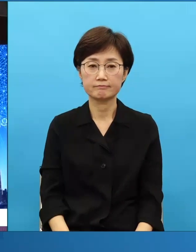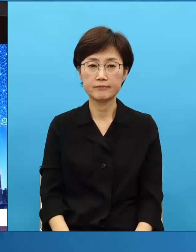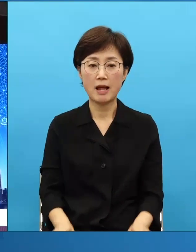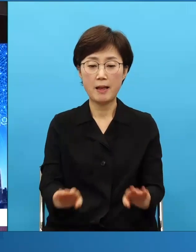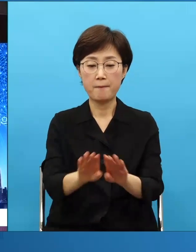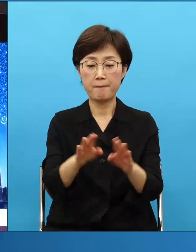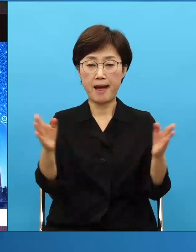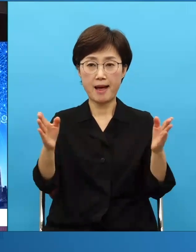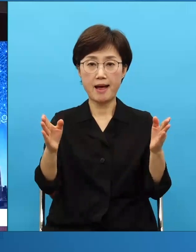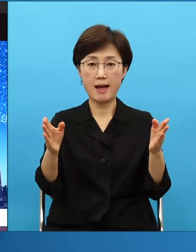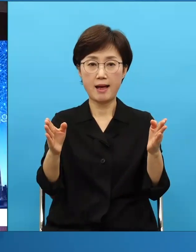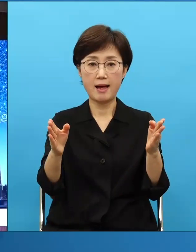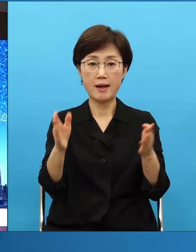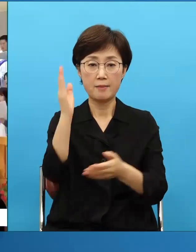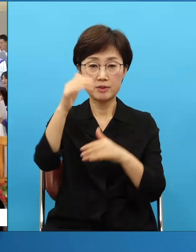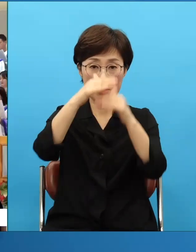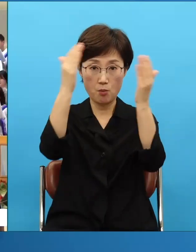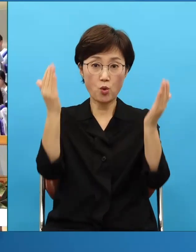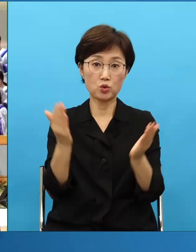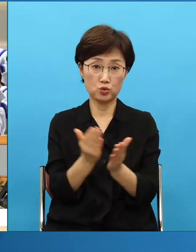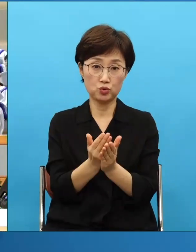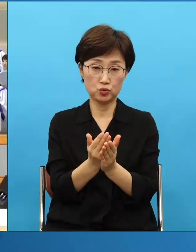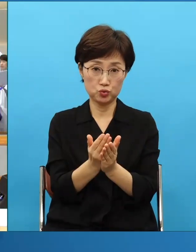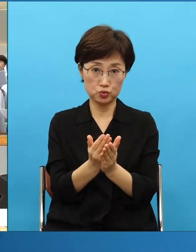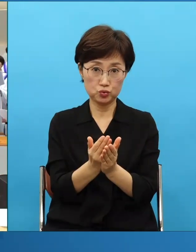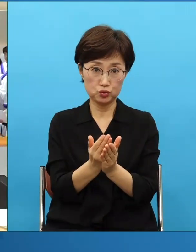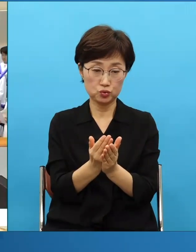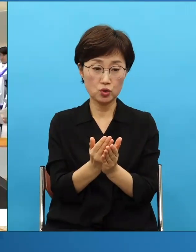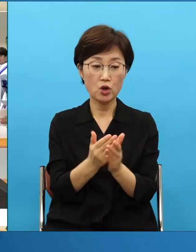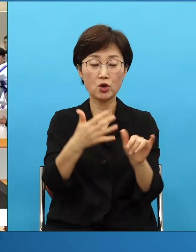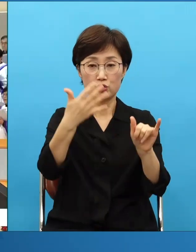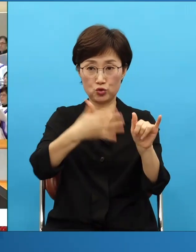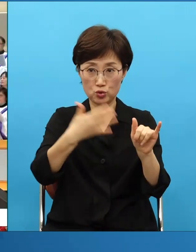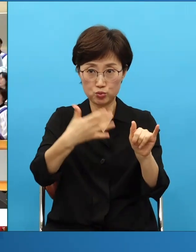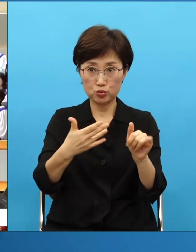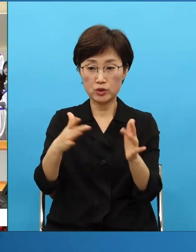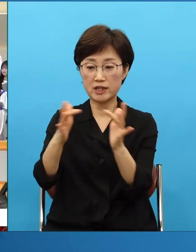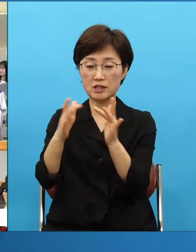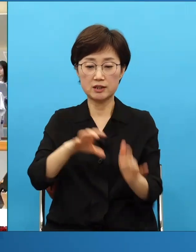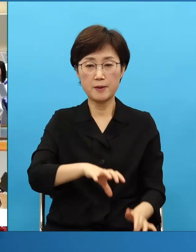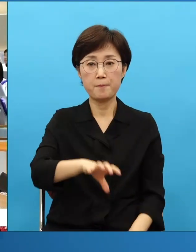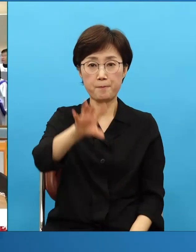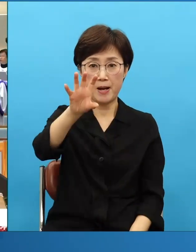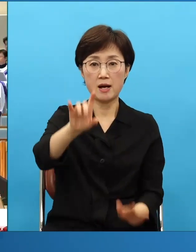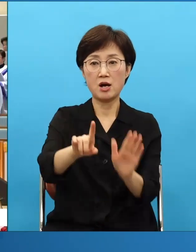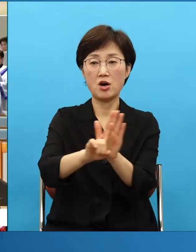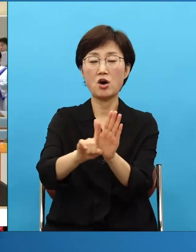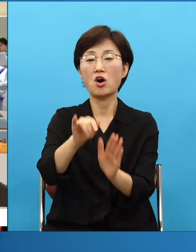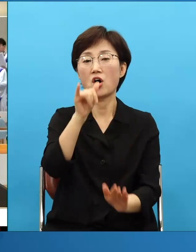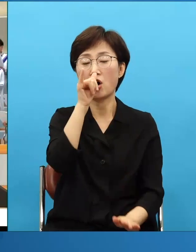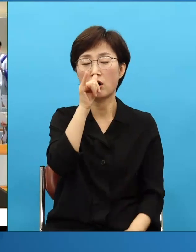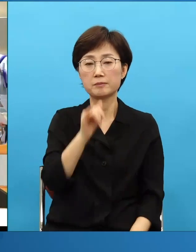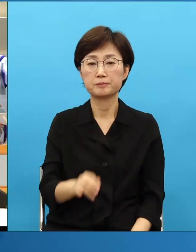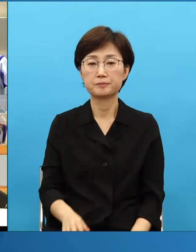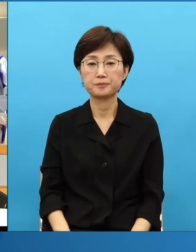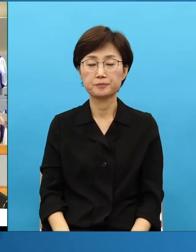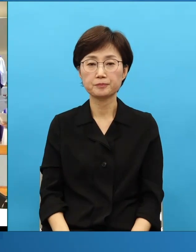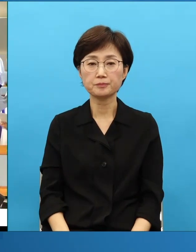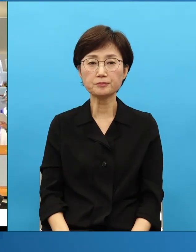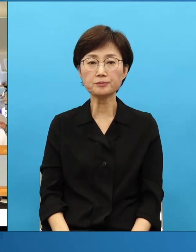개막식 및 산업인대회 모든 메시지는 전도협회 공식 유튜브 채널 RUTC TV와 위다락에서 다시 볼 수